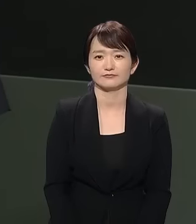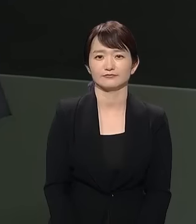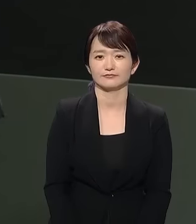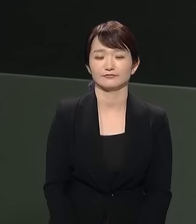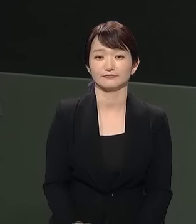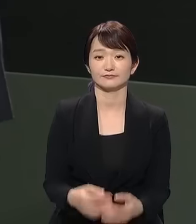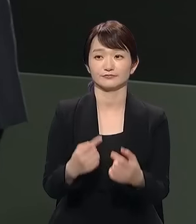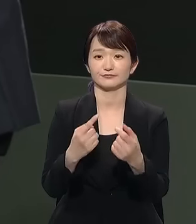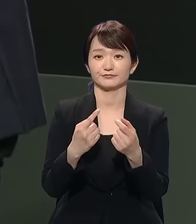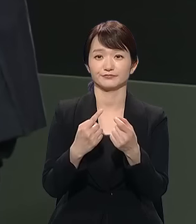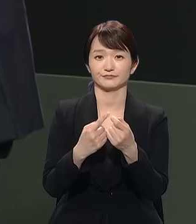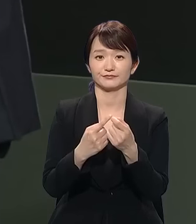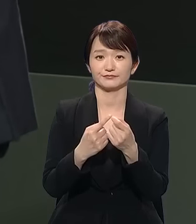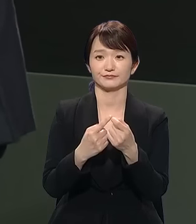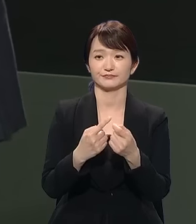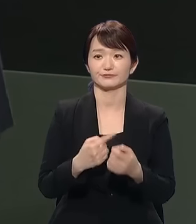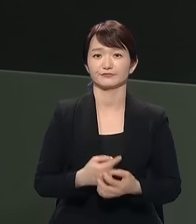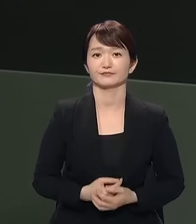자, 첫 번째 달려보죠.